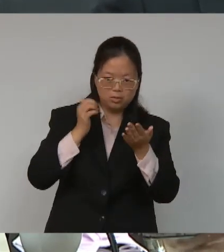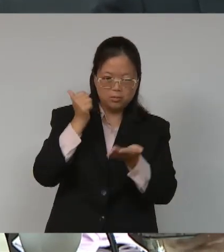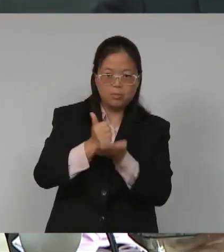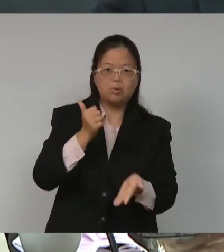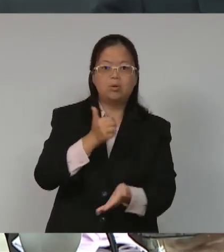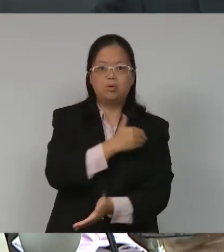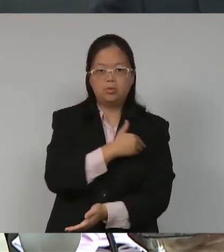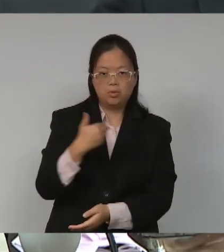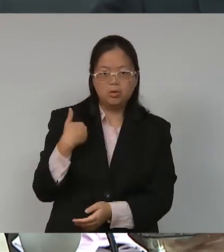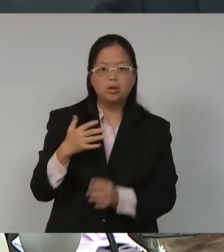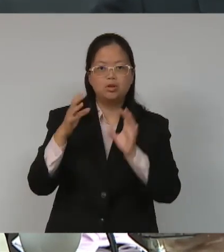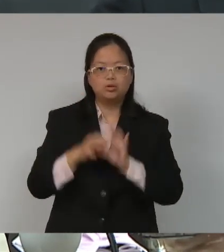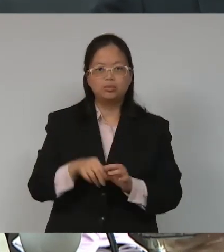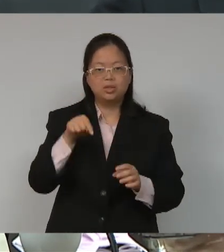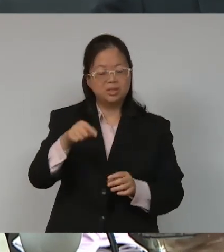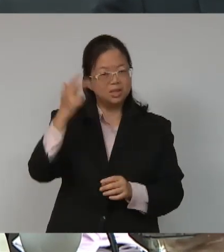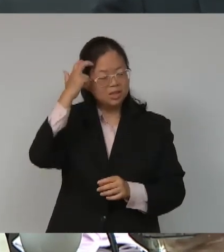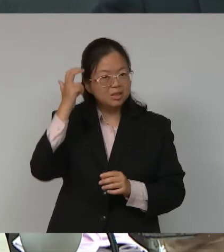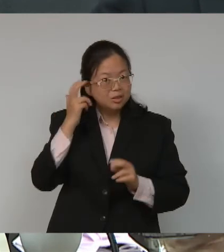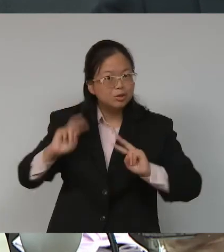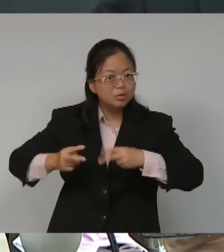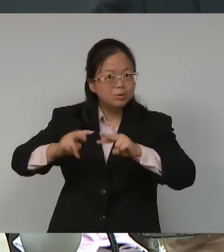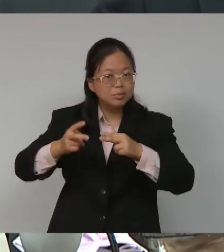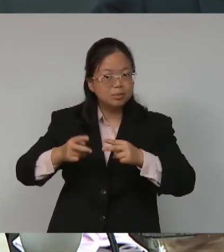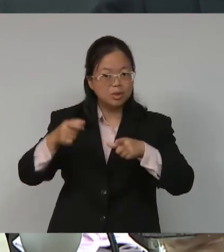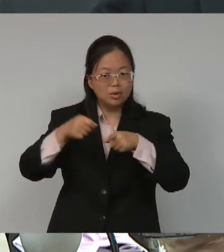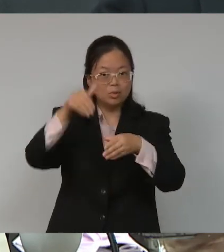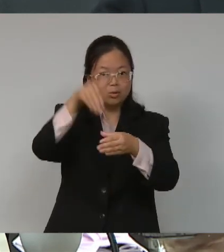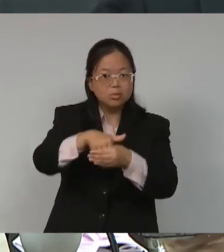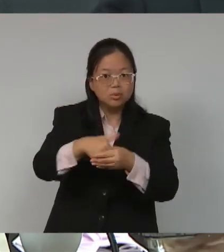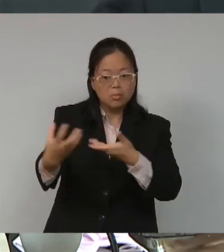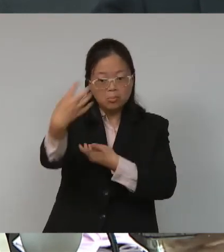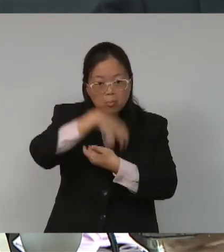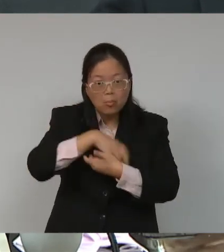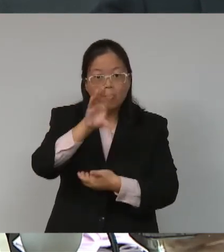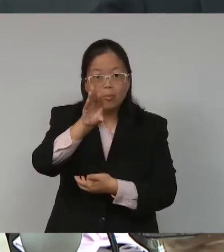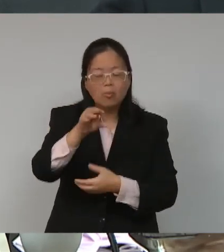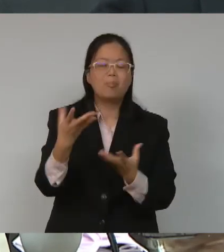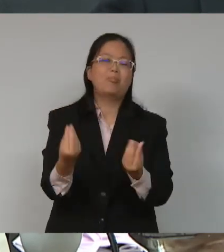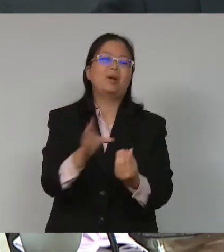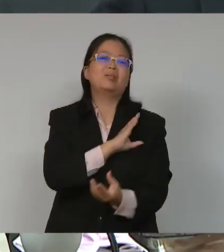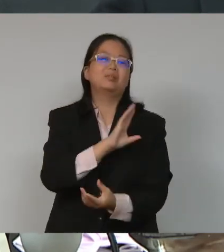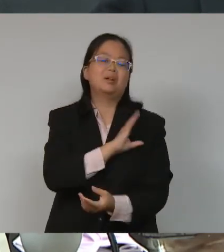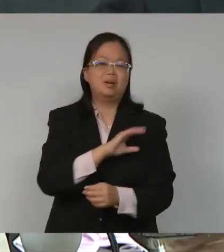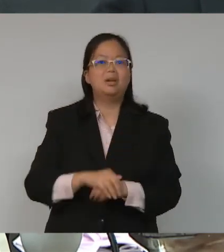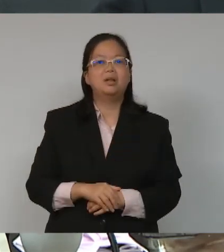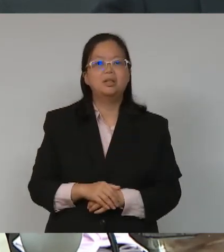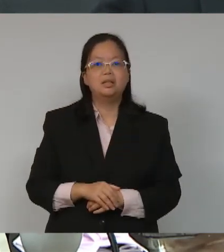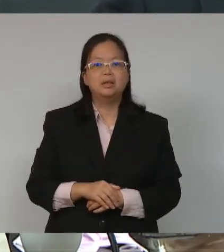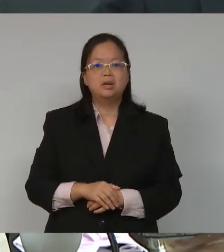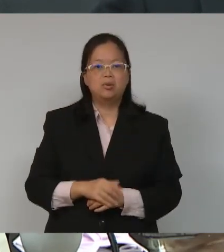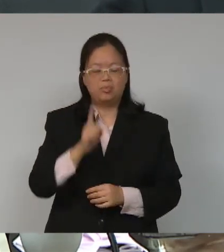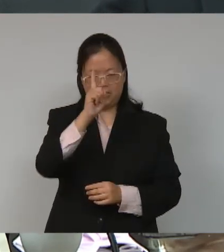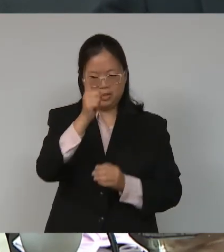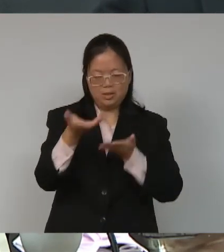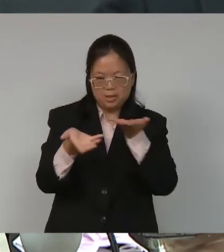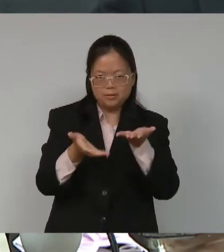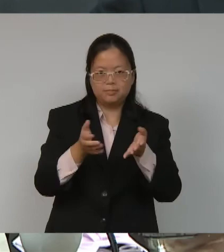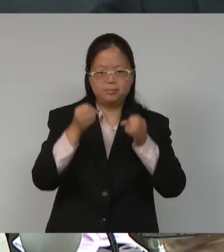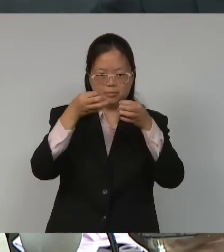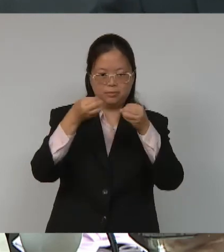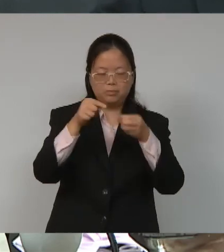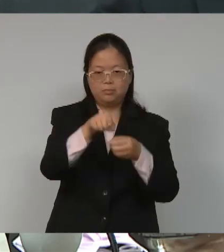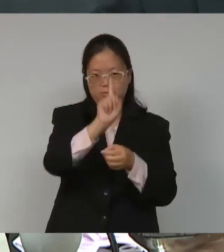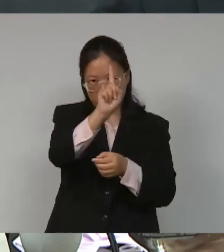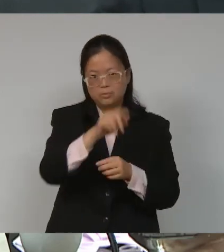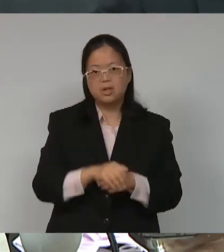修宪公投，所以这边一案一事项是非常清楚的。好，就没有包含到修宪公投等等的。那当然如同我们刚